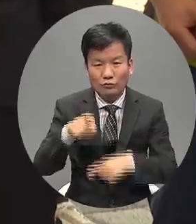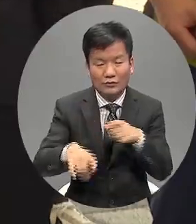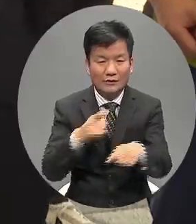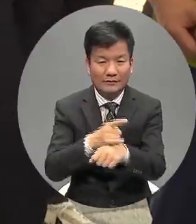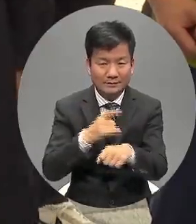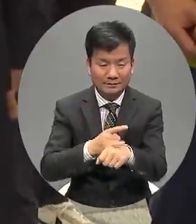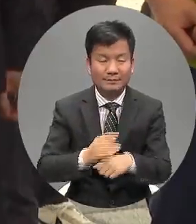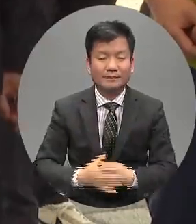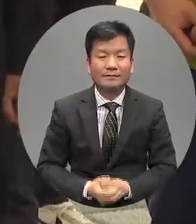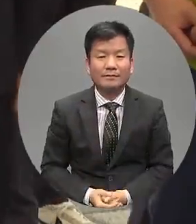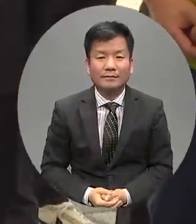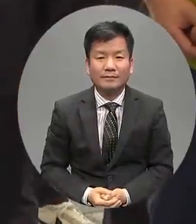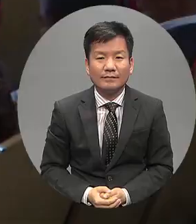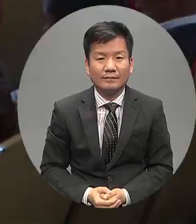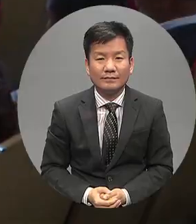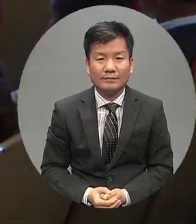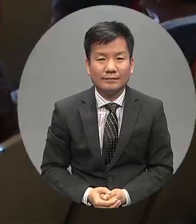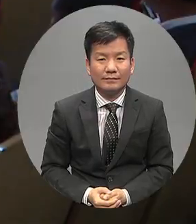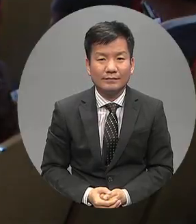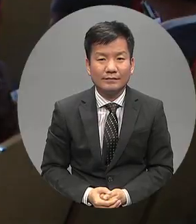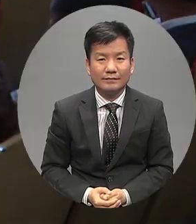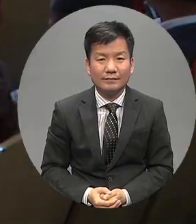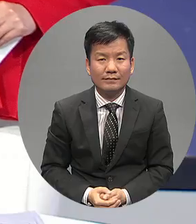추진하기로 했습니다.